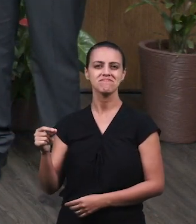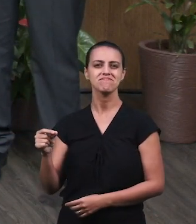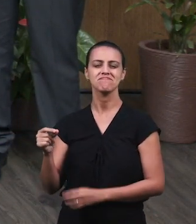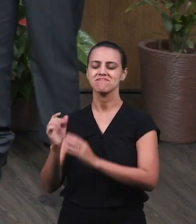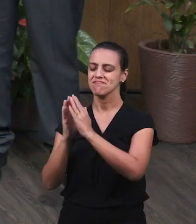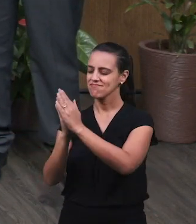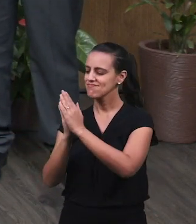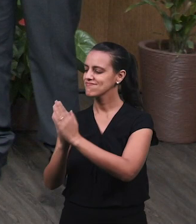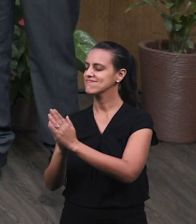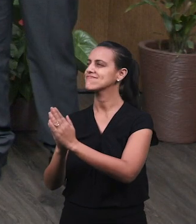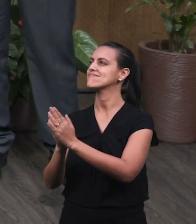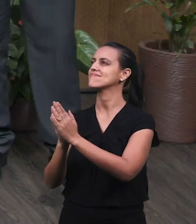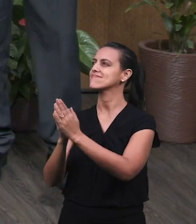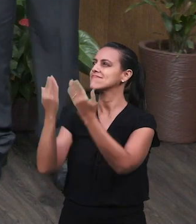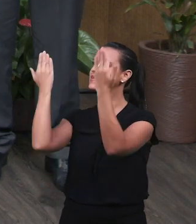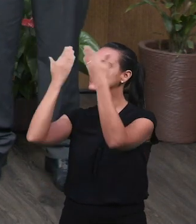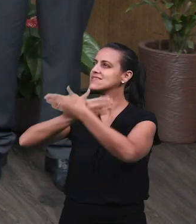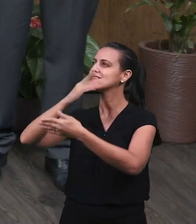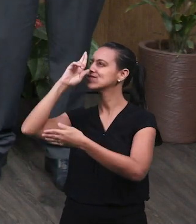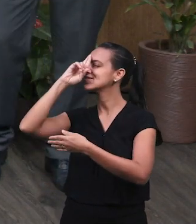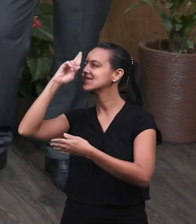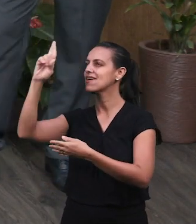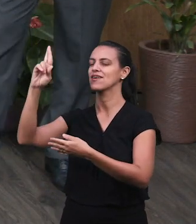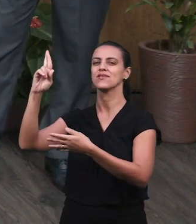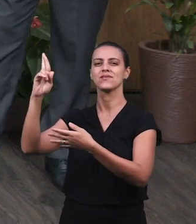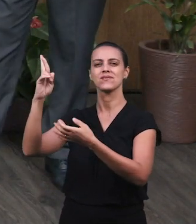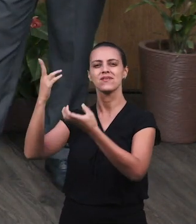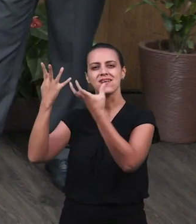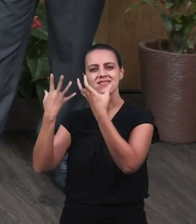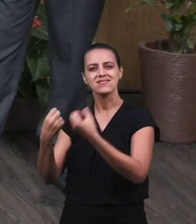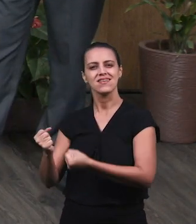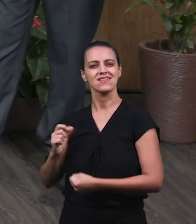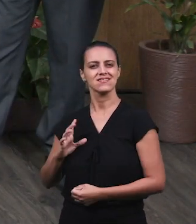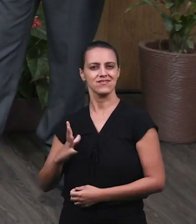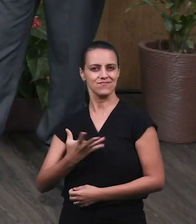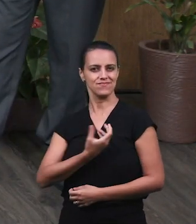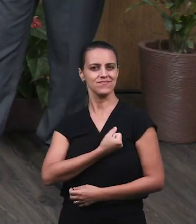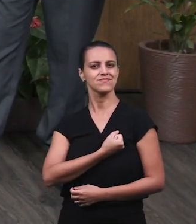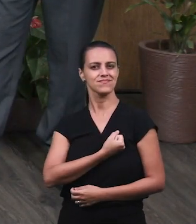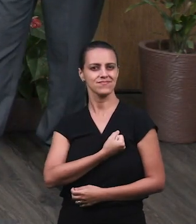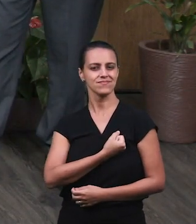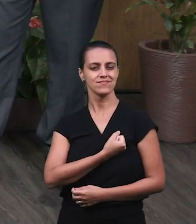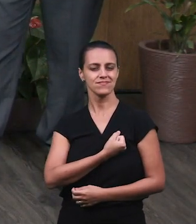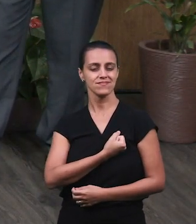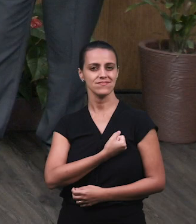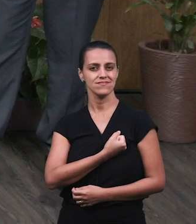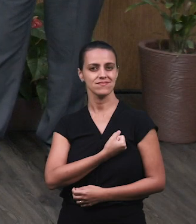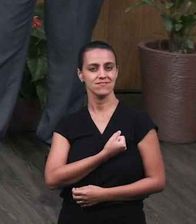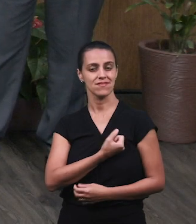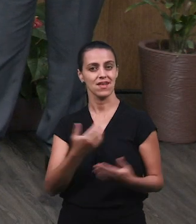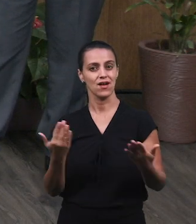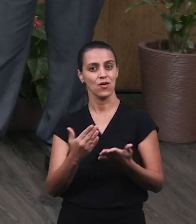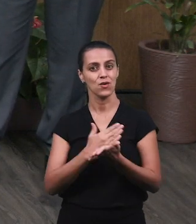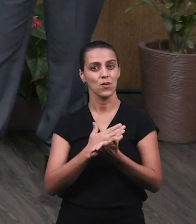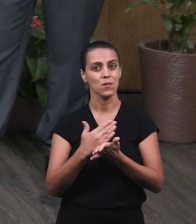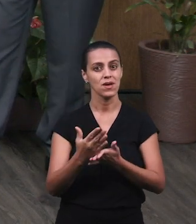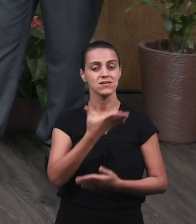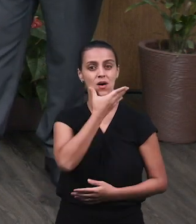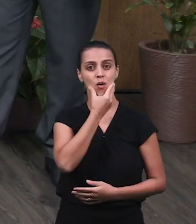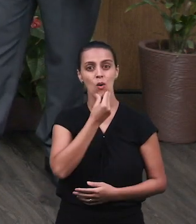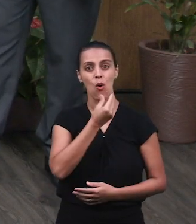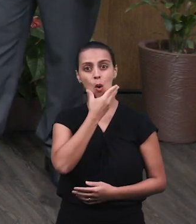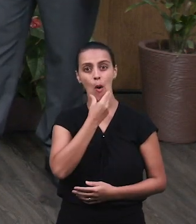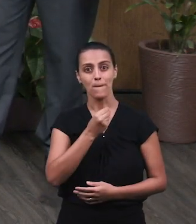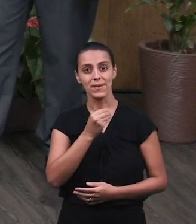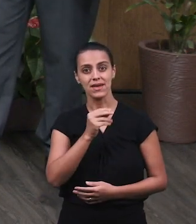ont accepté le salut. Et nous allons commencer avec un homme appelé Zachée,